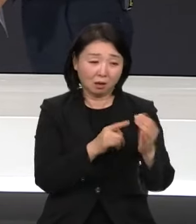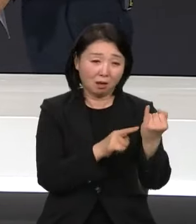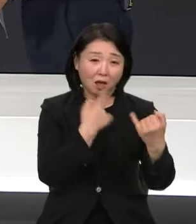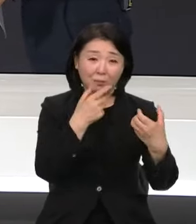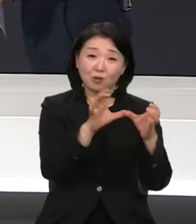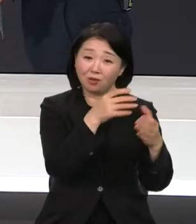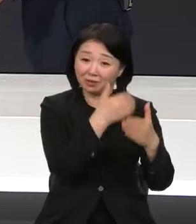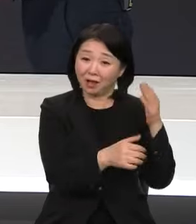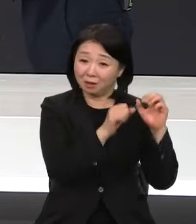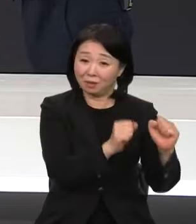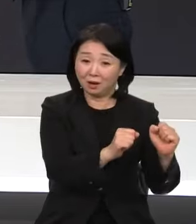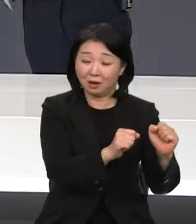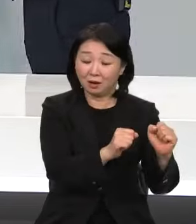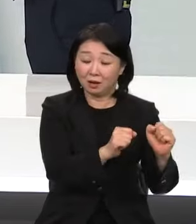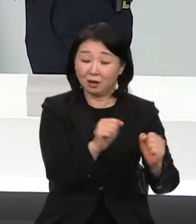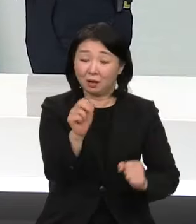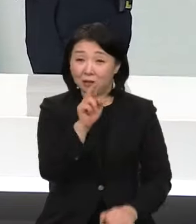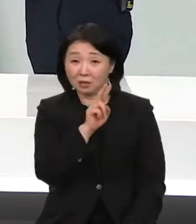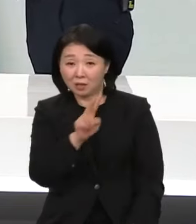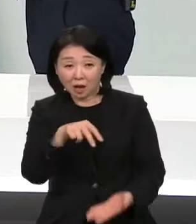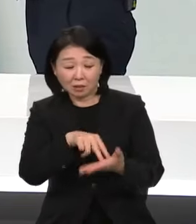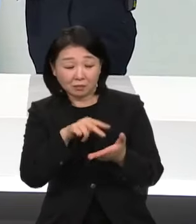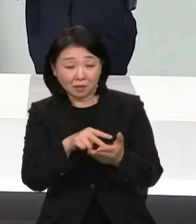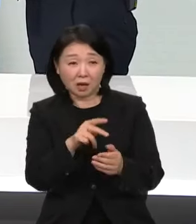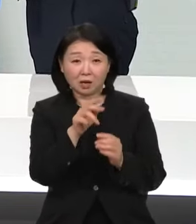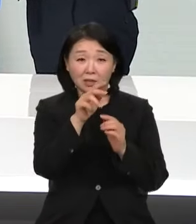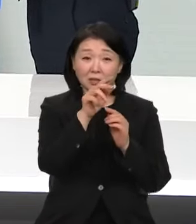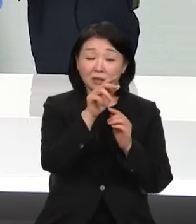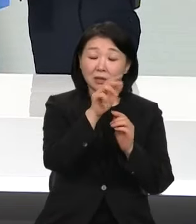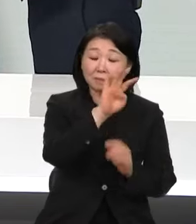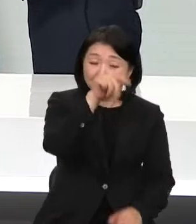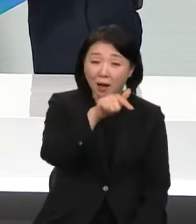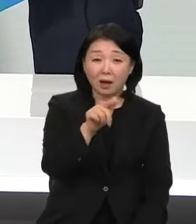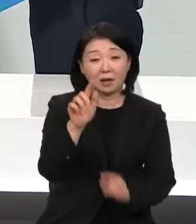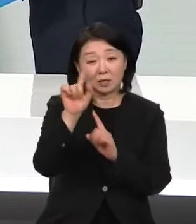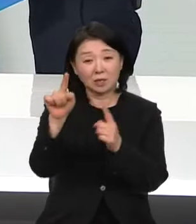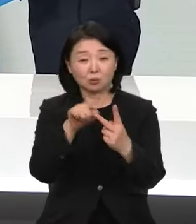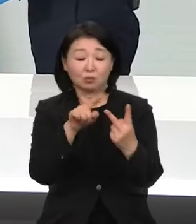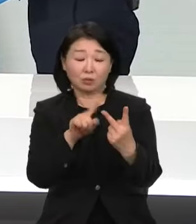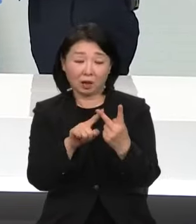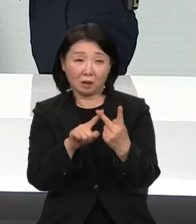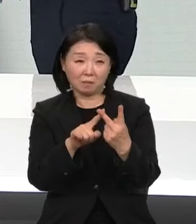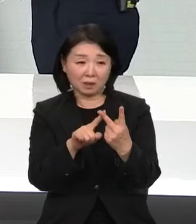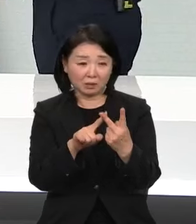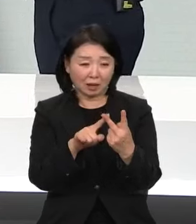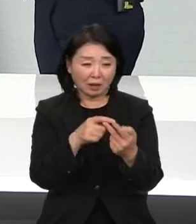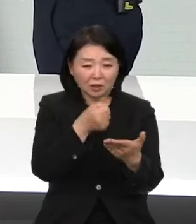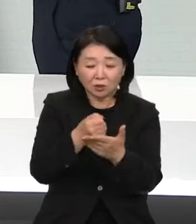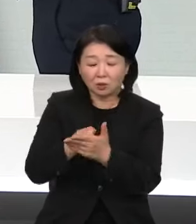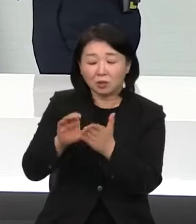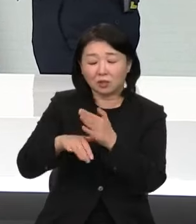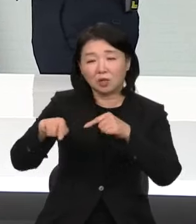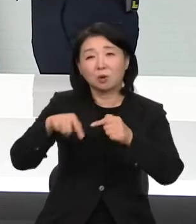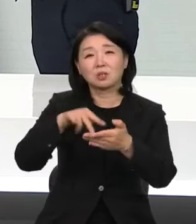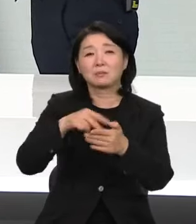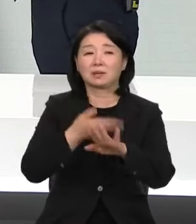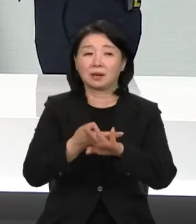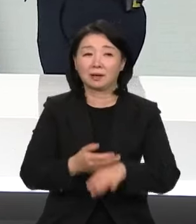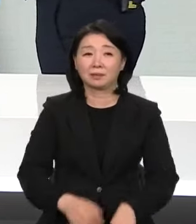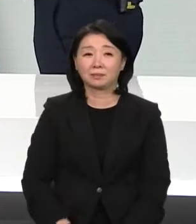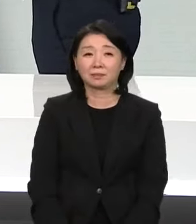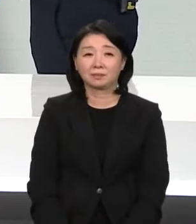야권에서는 당시 두 사람 박영선 이원주 두 사람의 선택의 그 순간의 선택으로 정치적인 역정이 달라졌다는 평가가 나오고